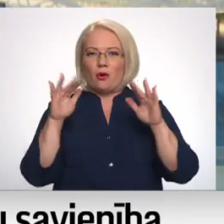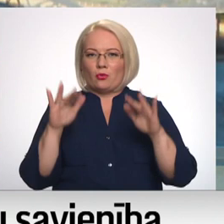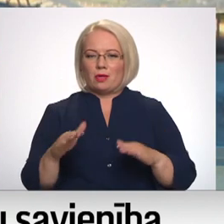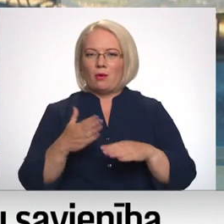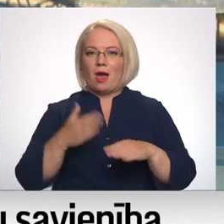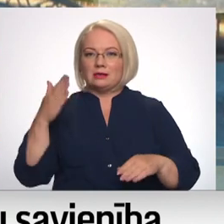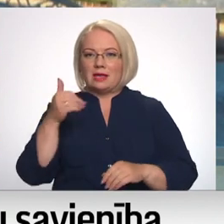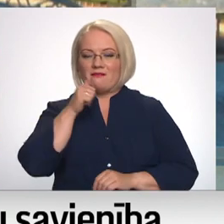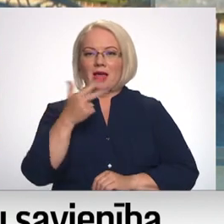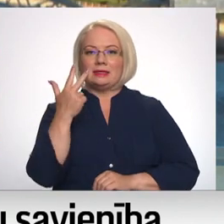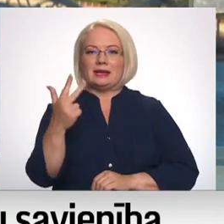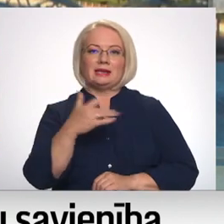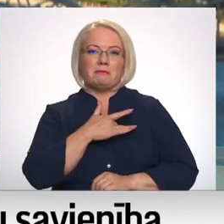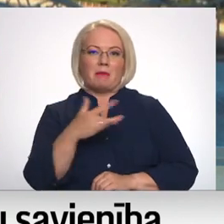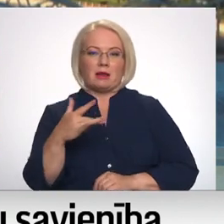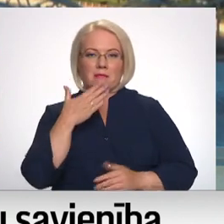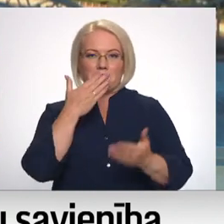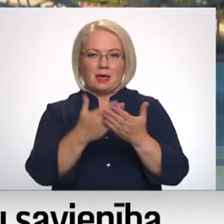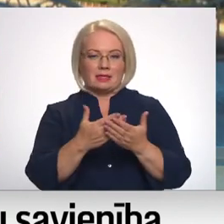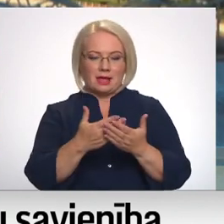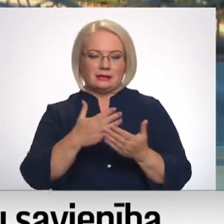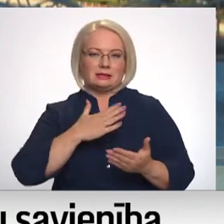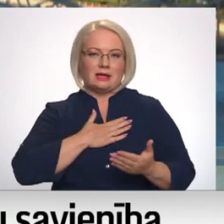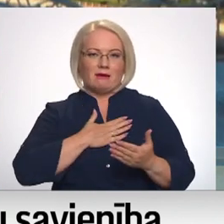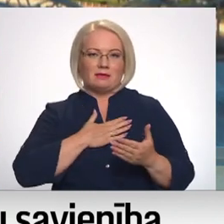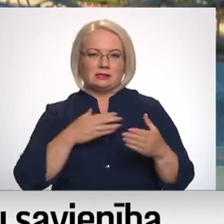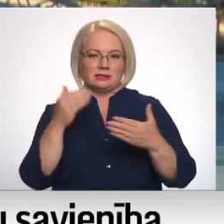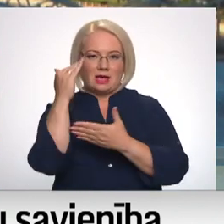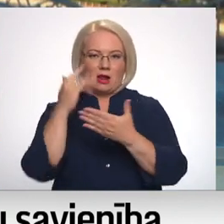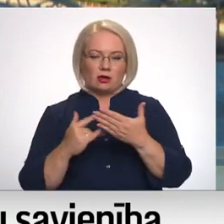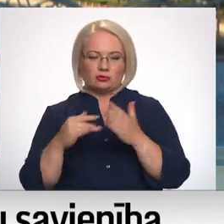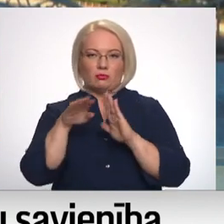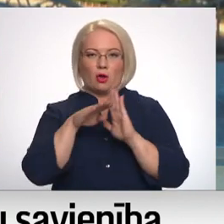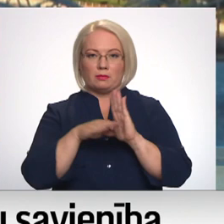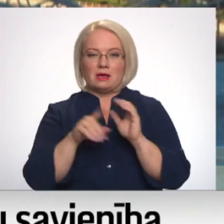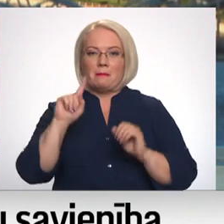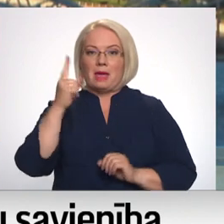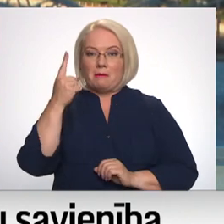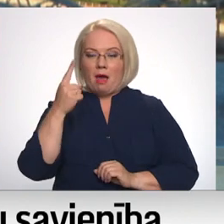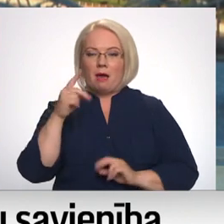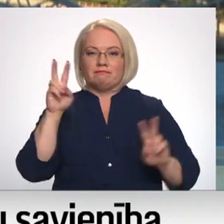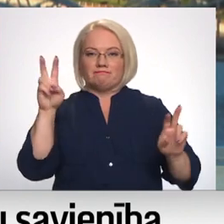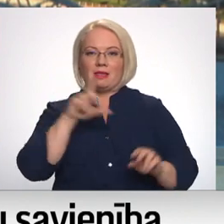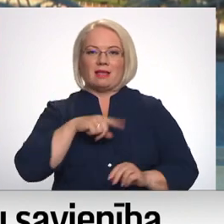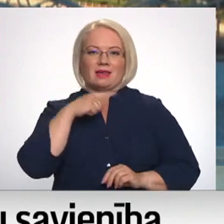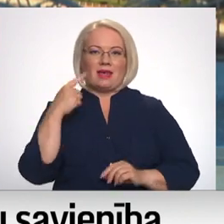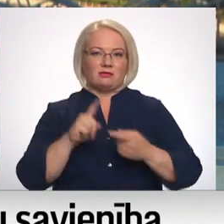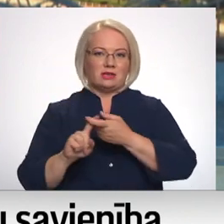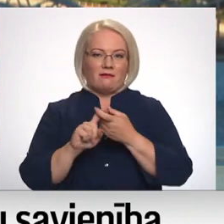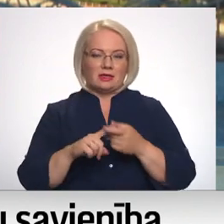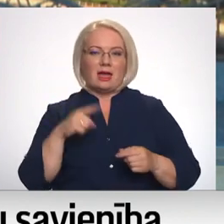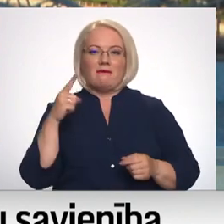Vēl trīs partijas šodien pieteikušas savus sarakstus un programmas. Pirmā – Latvijas-Krievu savienība. Partija startē